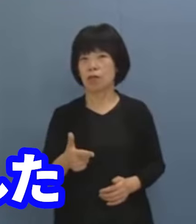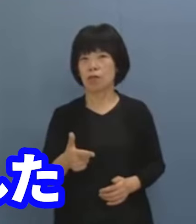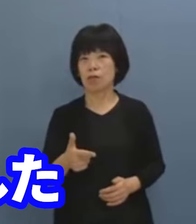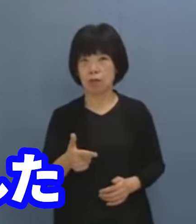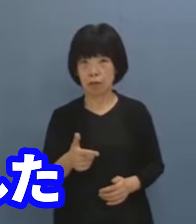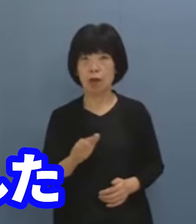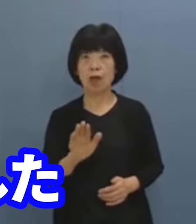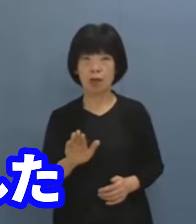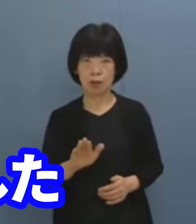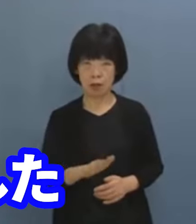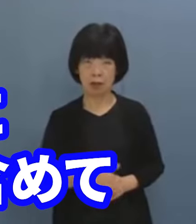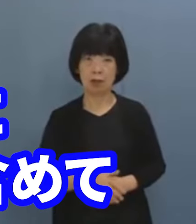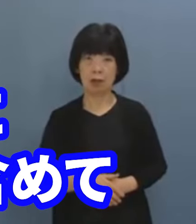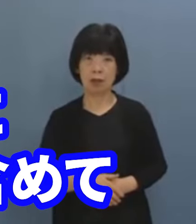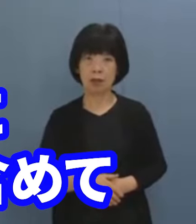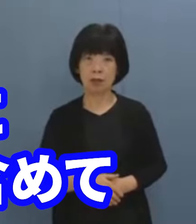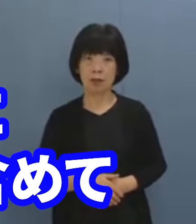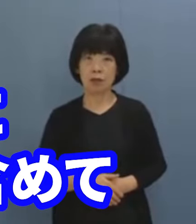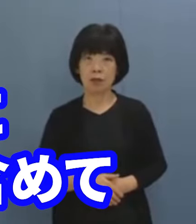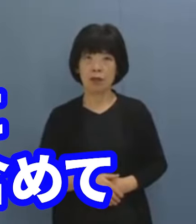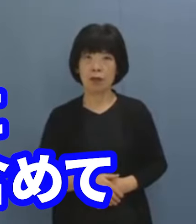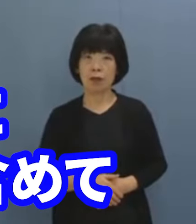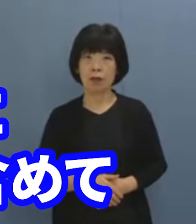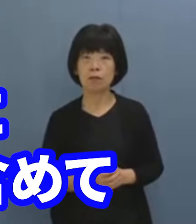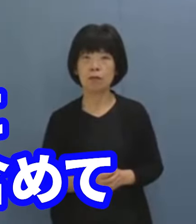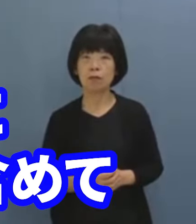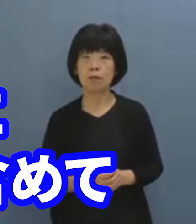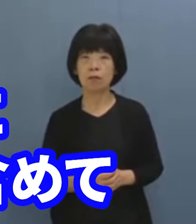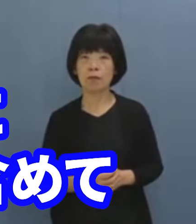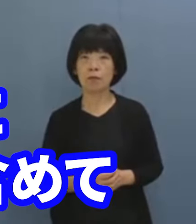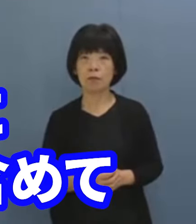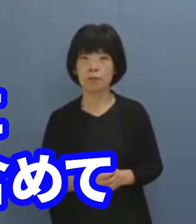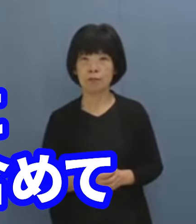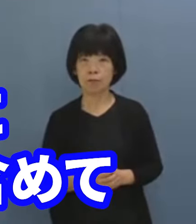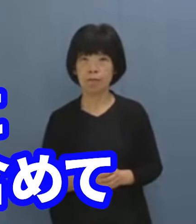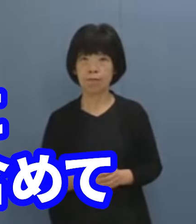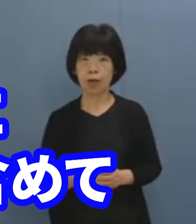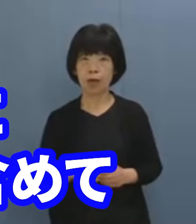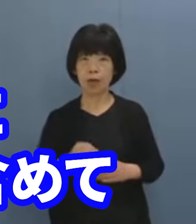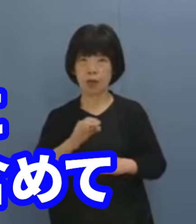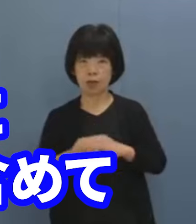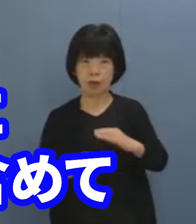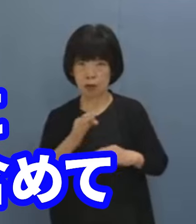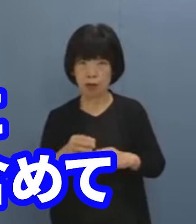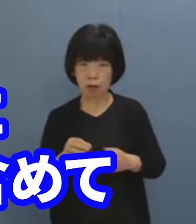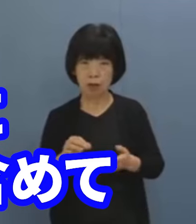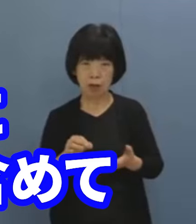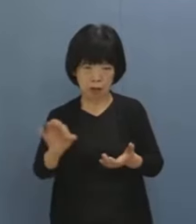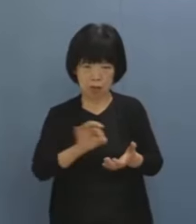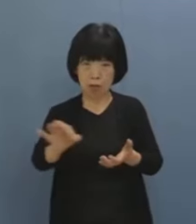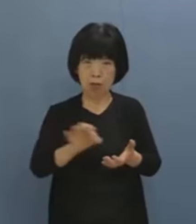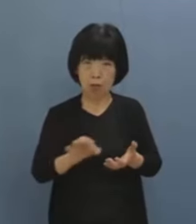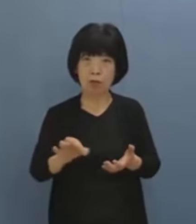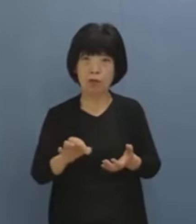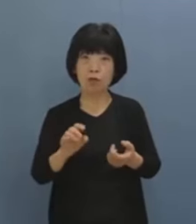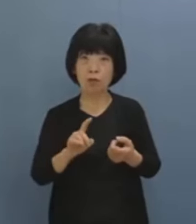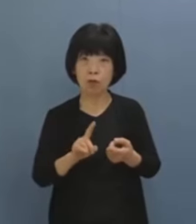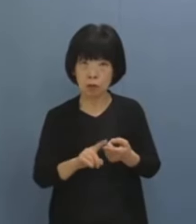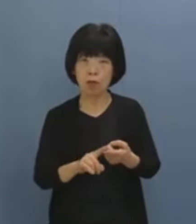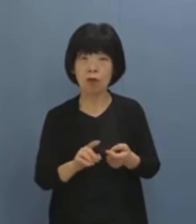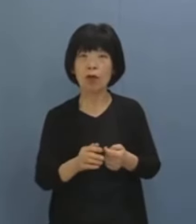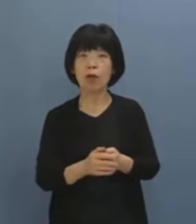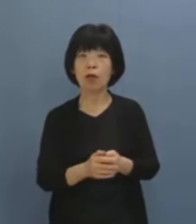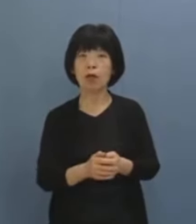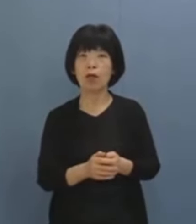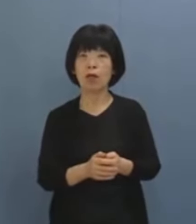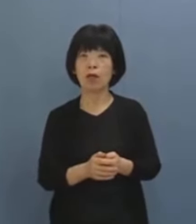ているというふうに感じてました。ただおっしゃるようにチャットの件とかあとは含めて、まあ、